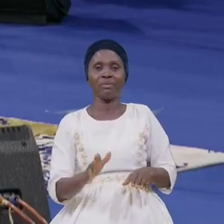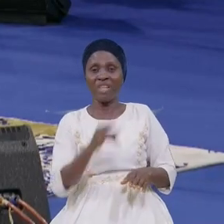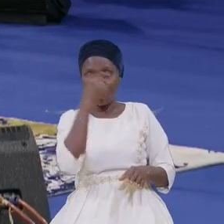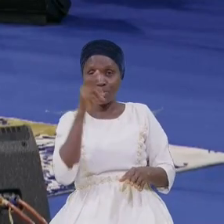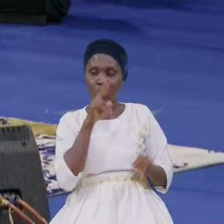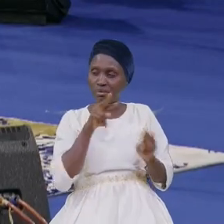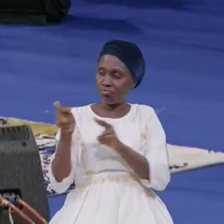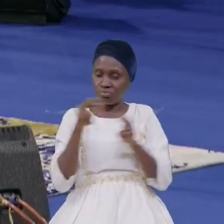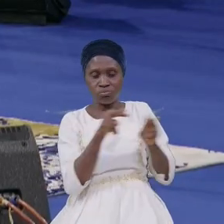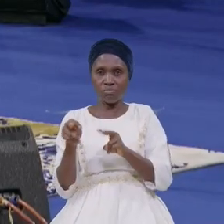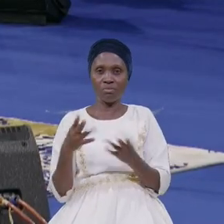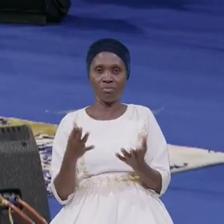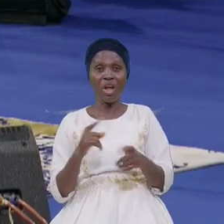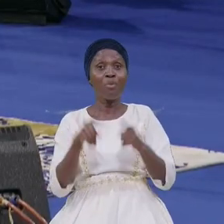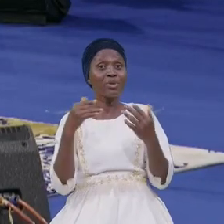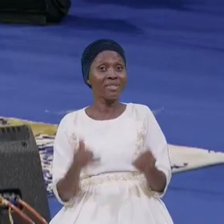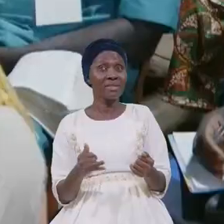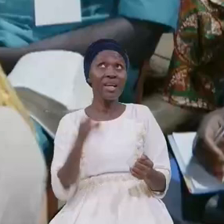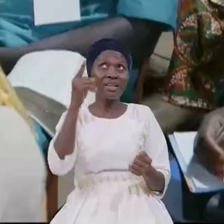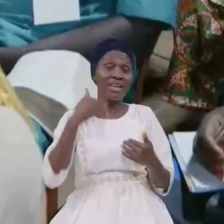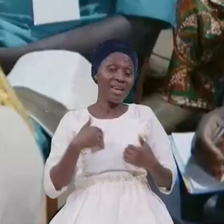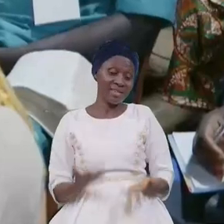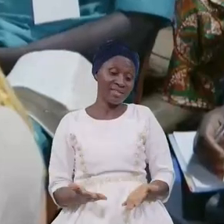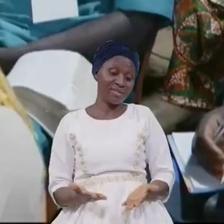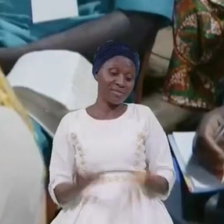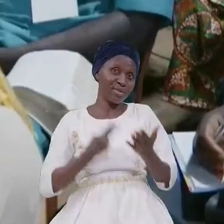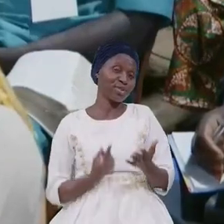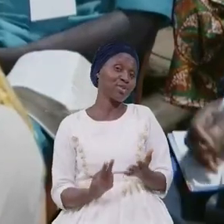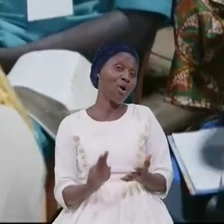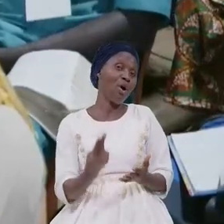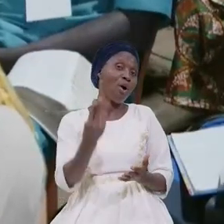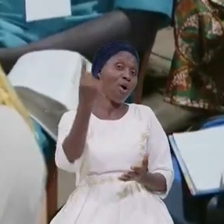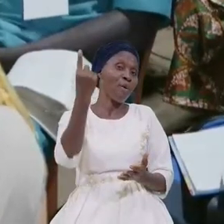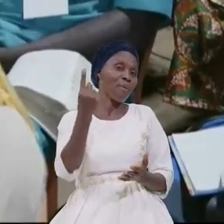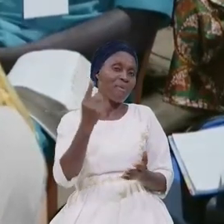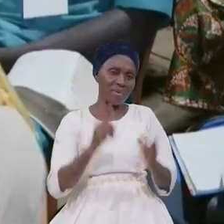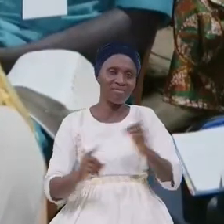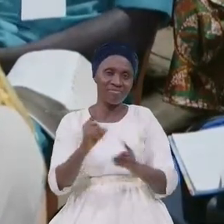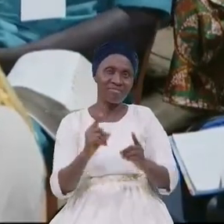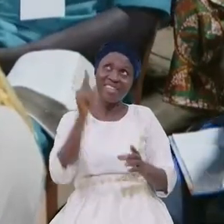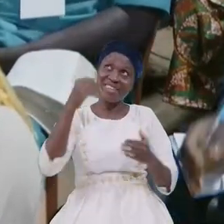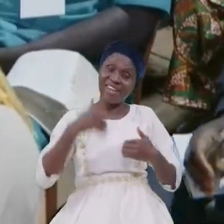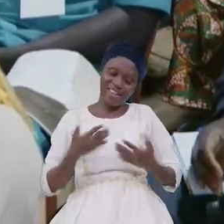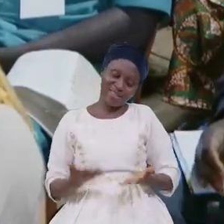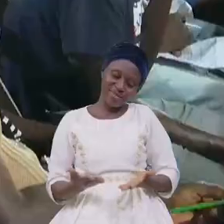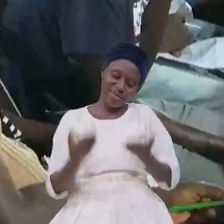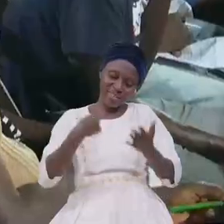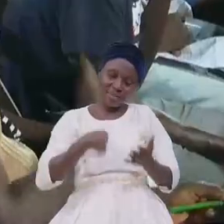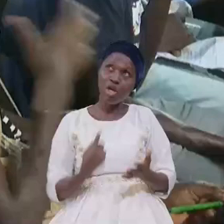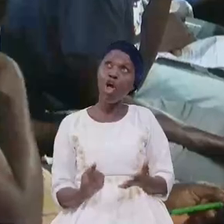sont en bas ici, à gauche là-bas, en haut là-bas. Mais maintenant, Christ vous a élevé. Il